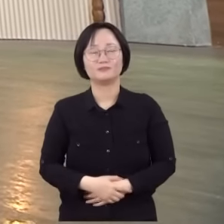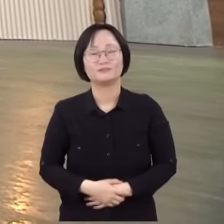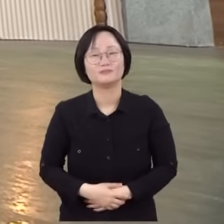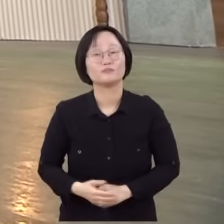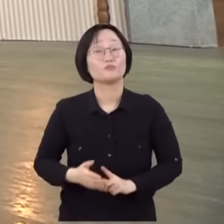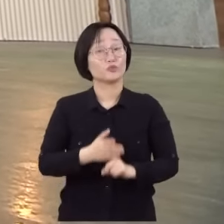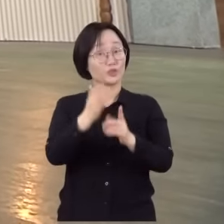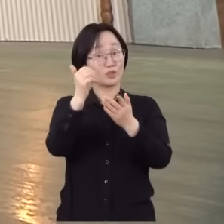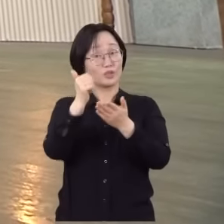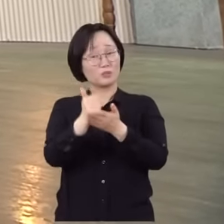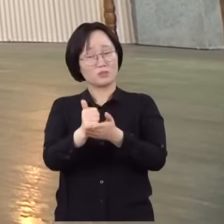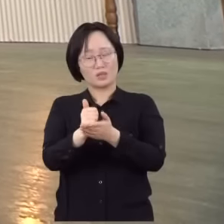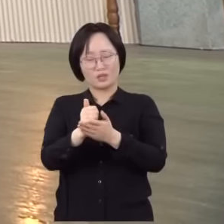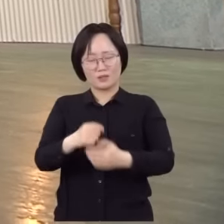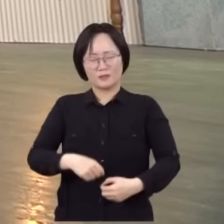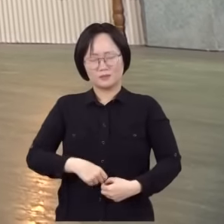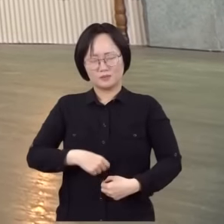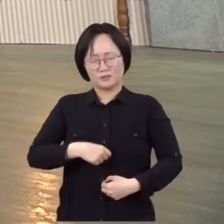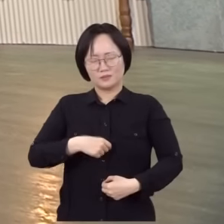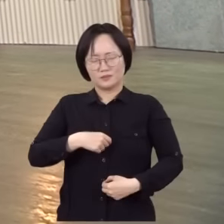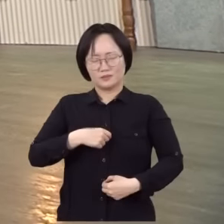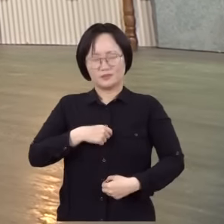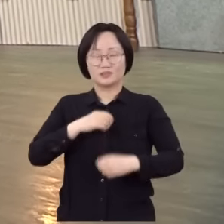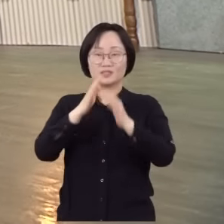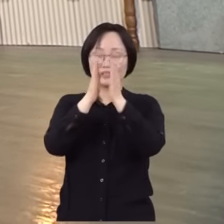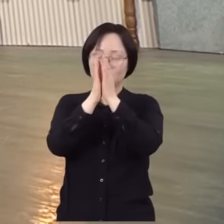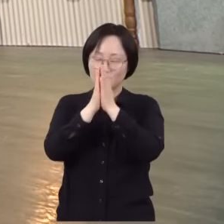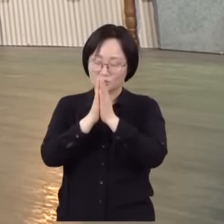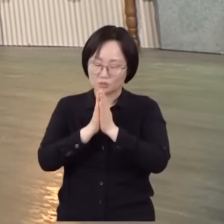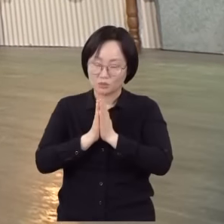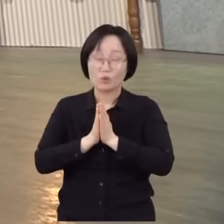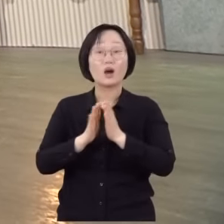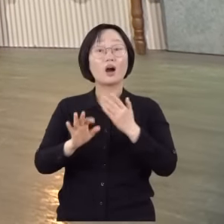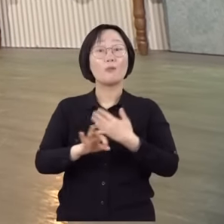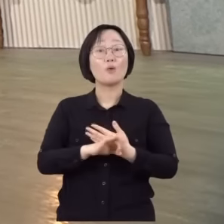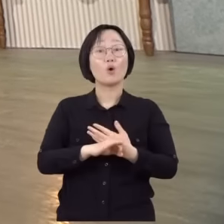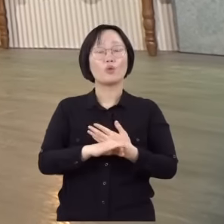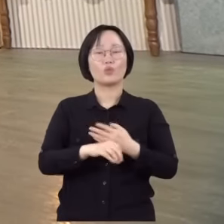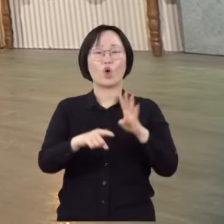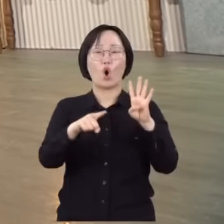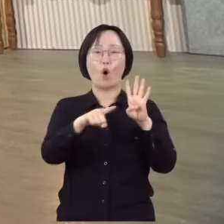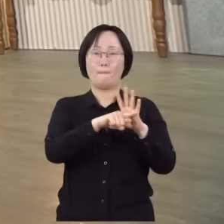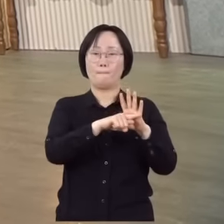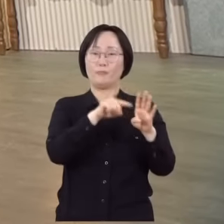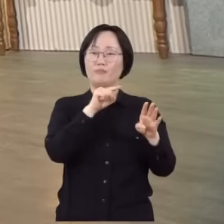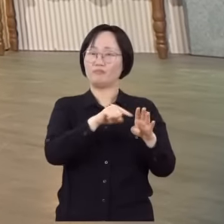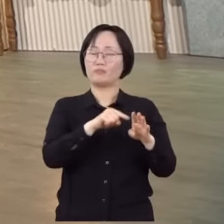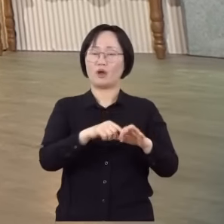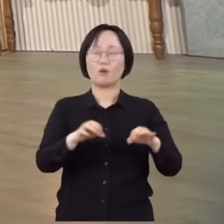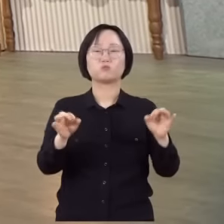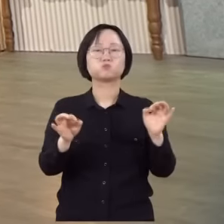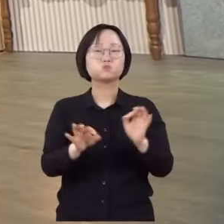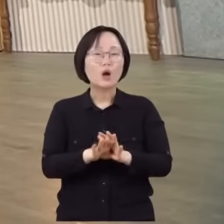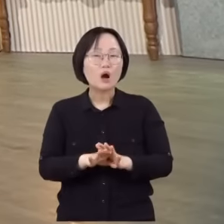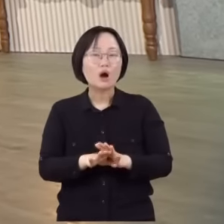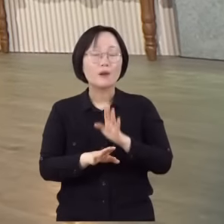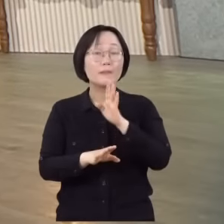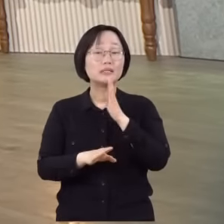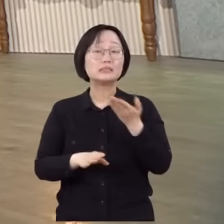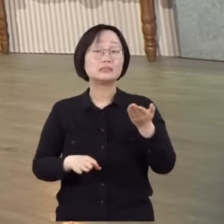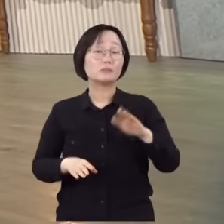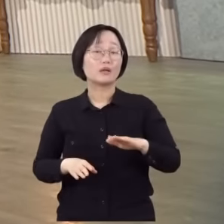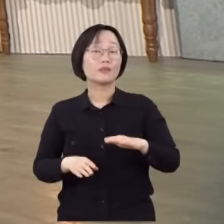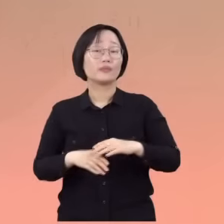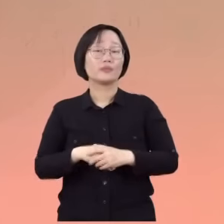기도하다 보면 업장이 소멸하게 되는데 물론 우리가 절대 꿈에 집착할 필요는